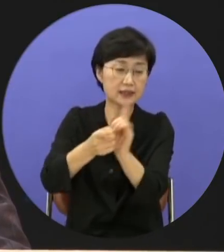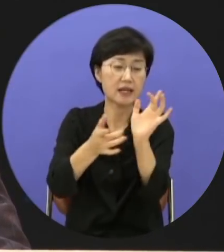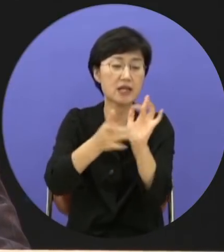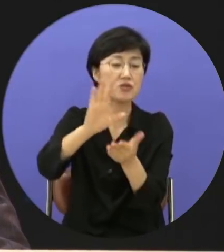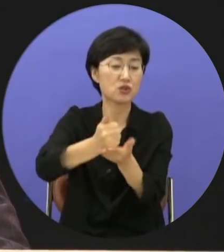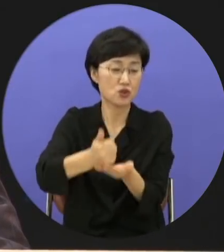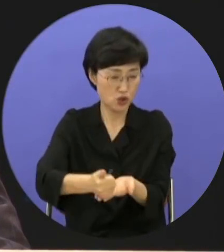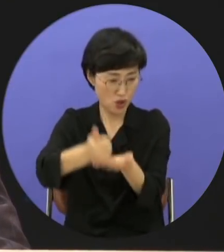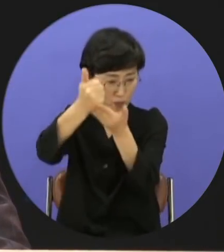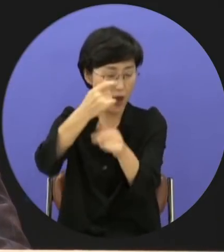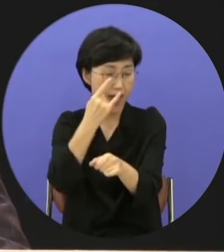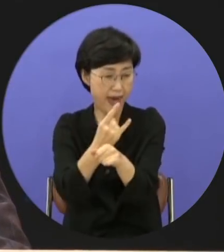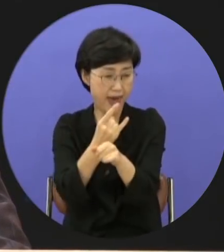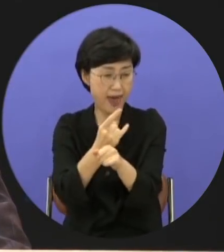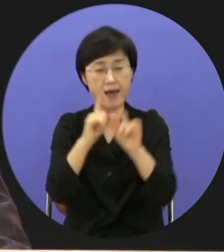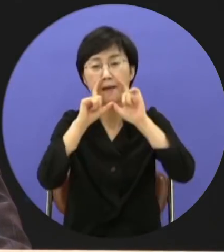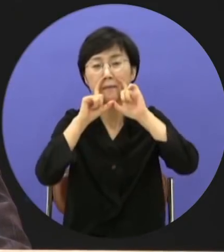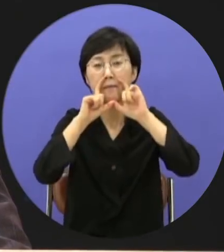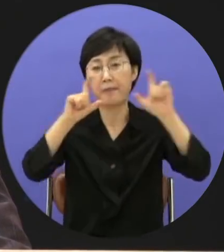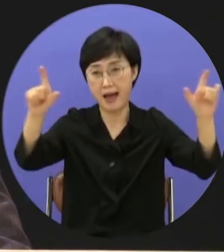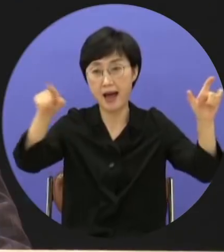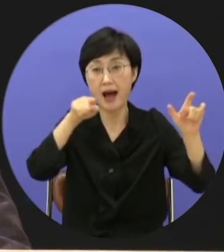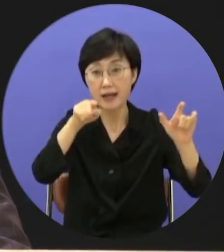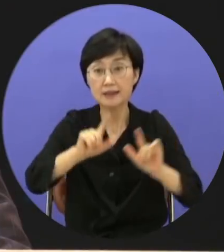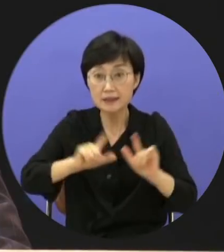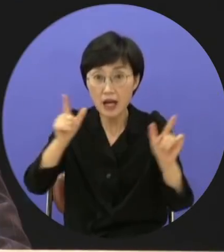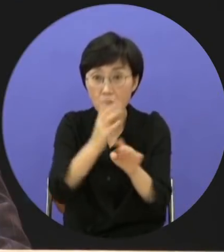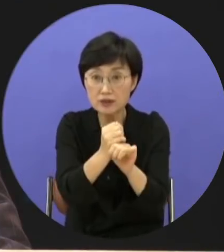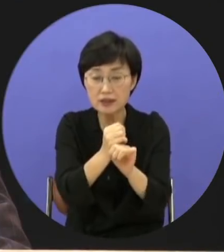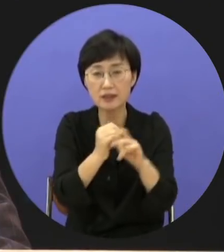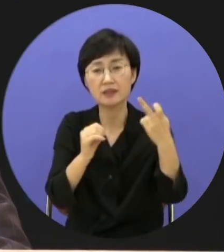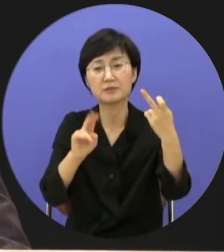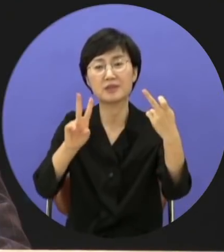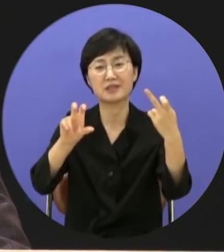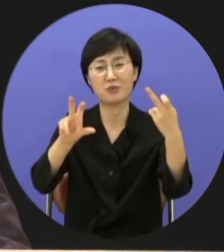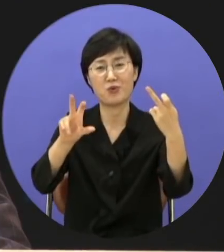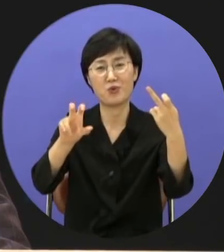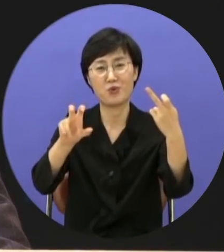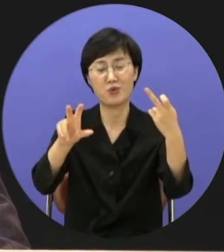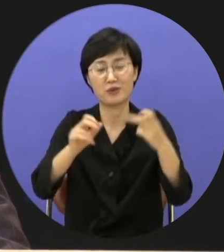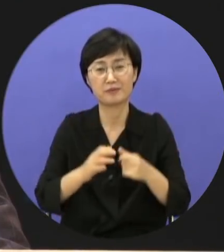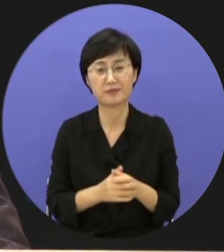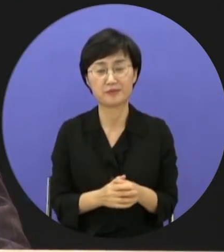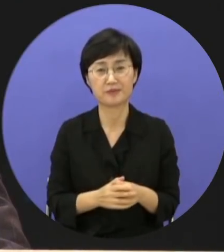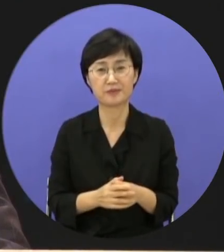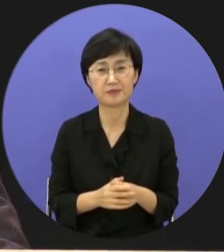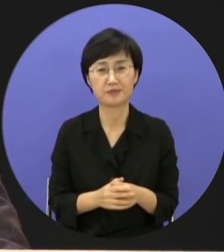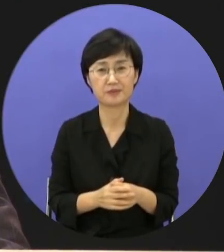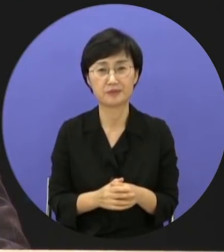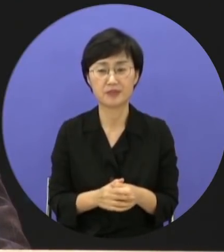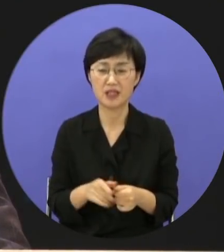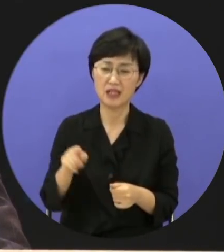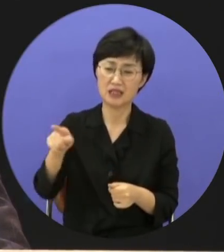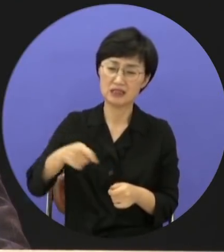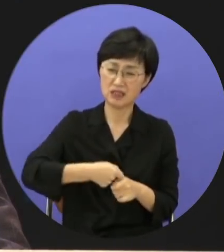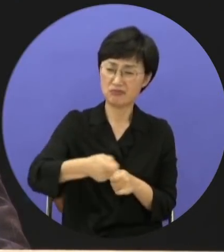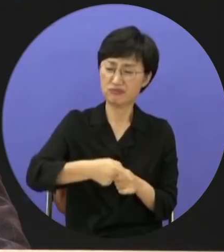Christianity was now their national religion, and they were saying, now we will worship Jesus Christ as our Lord. 그런